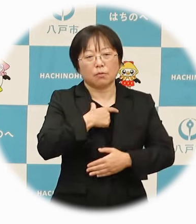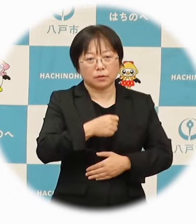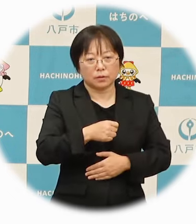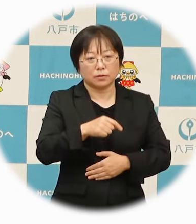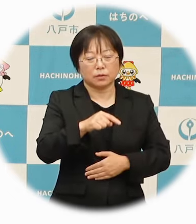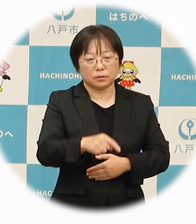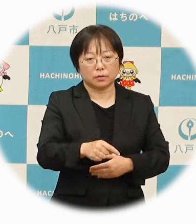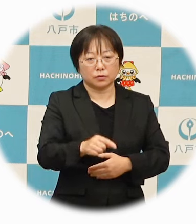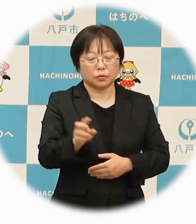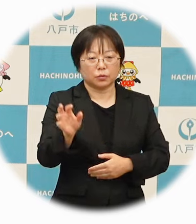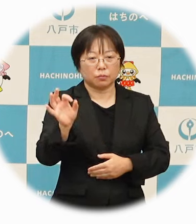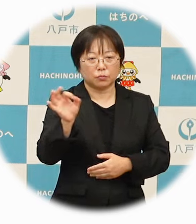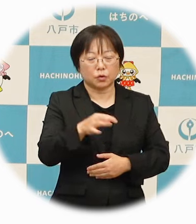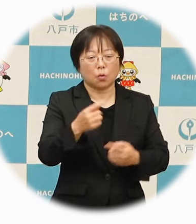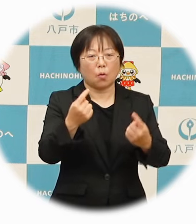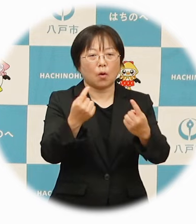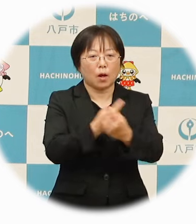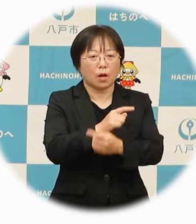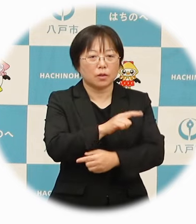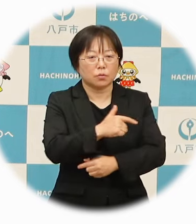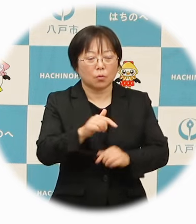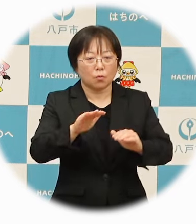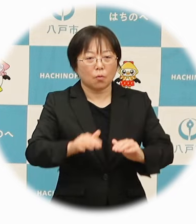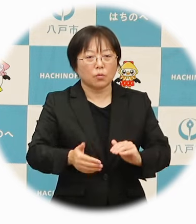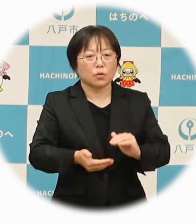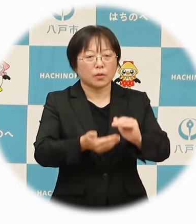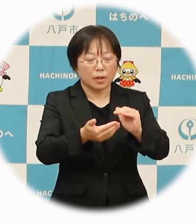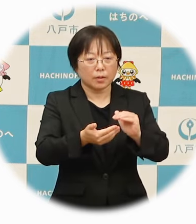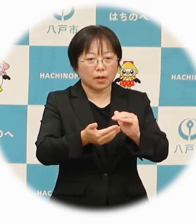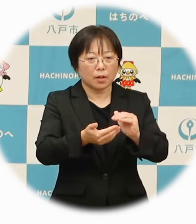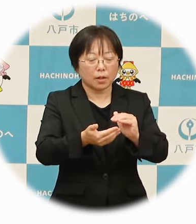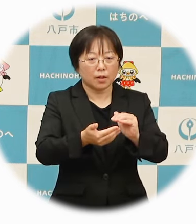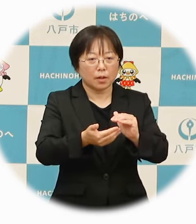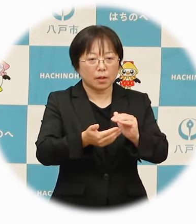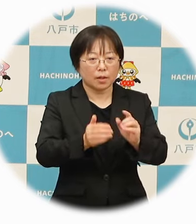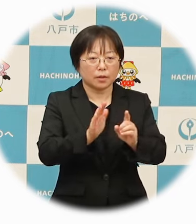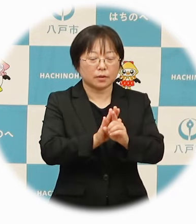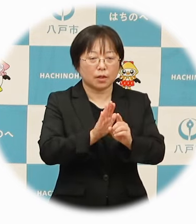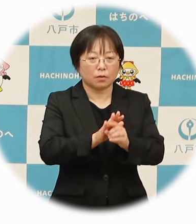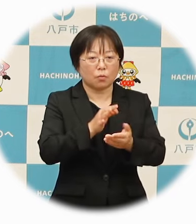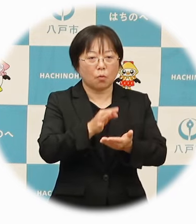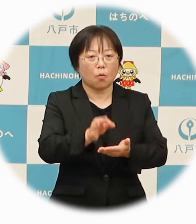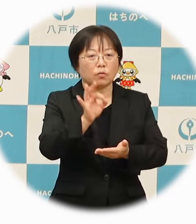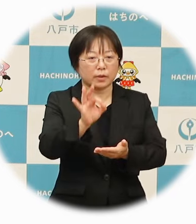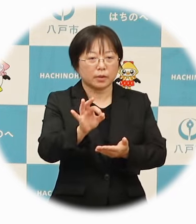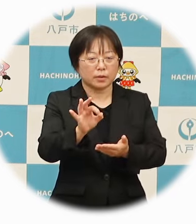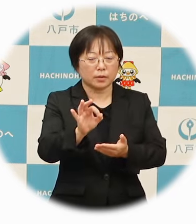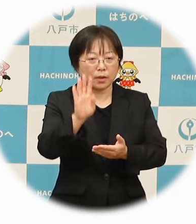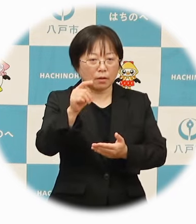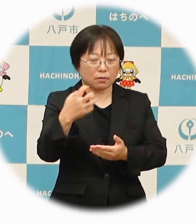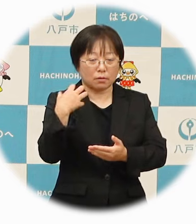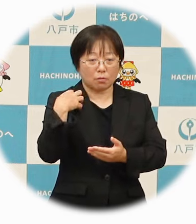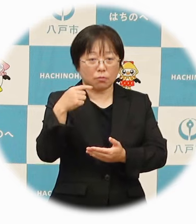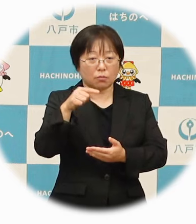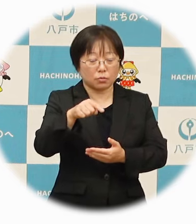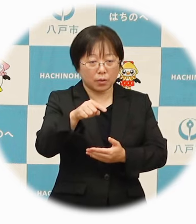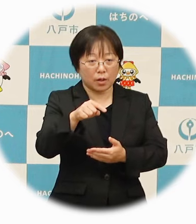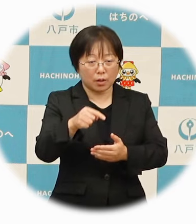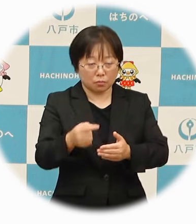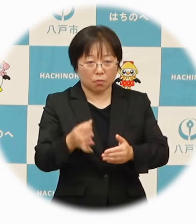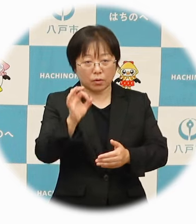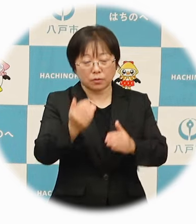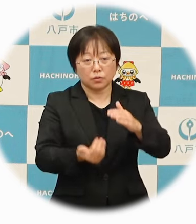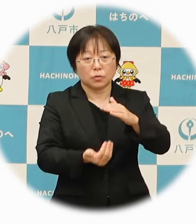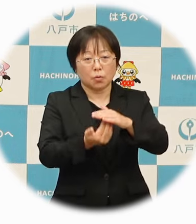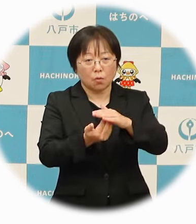校給食費無償化等子育て支援市町村交付金における県交付上限額の